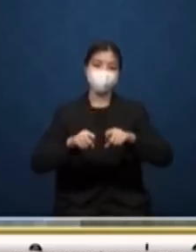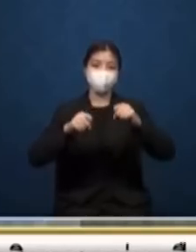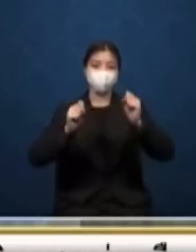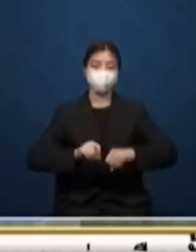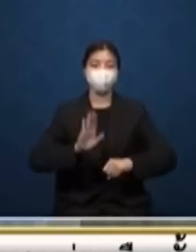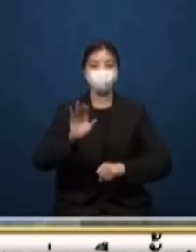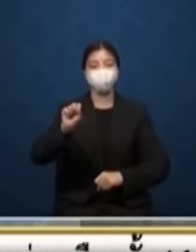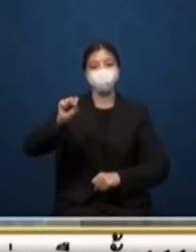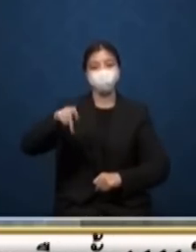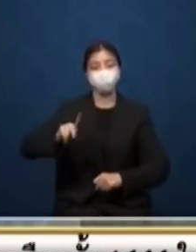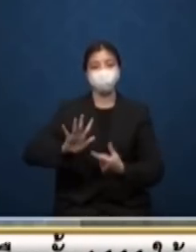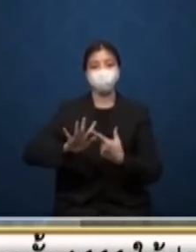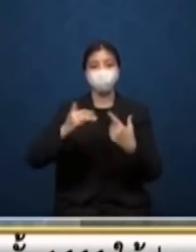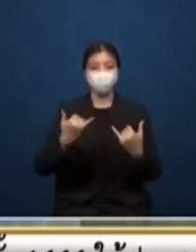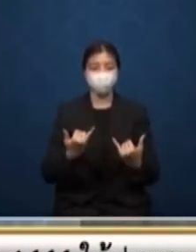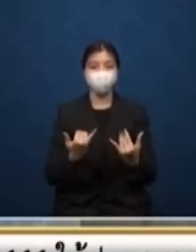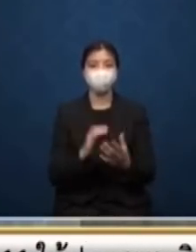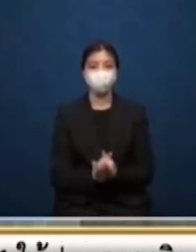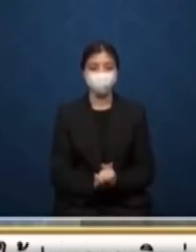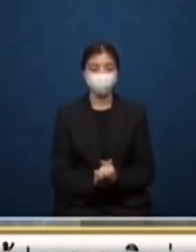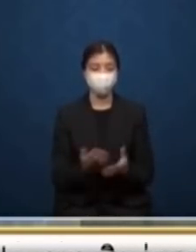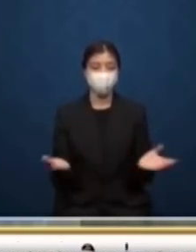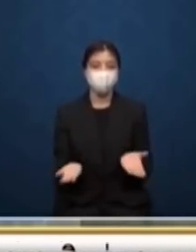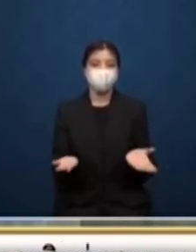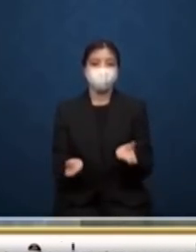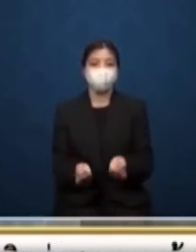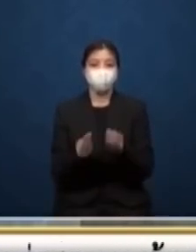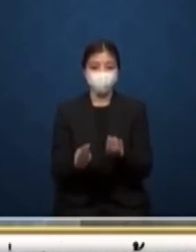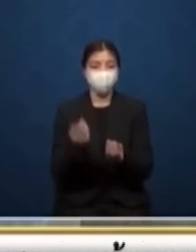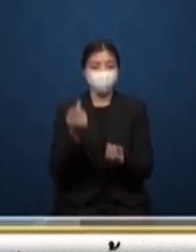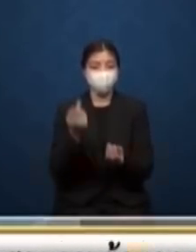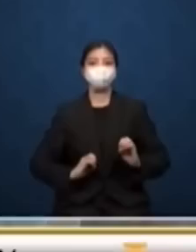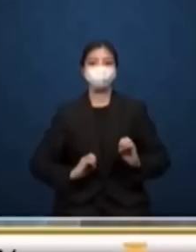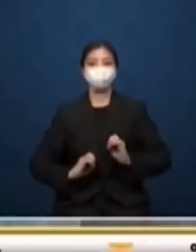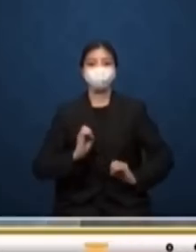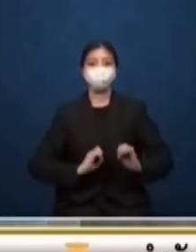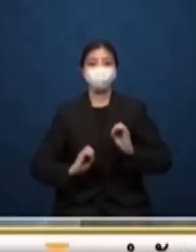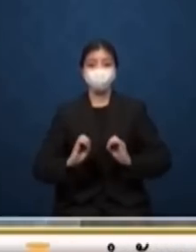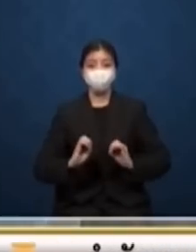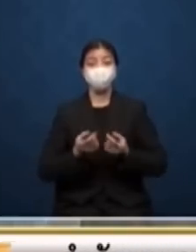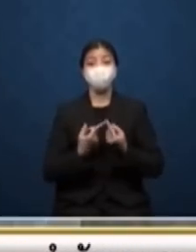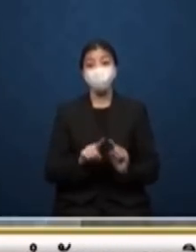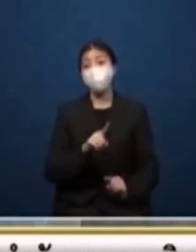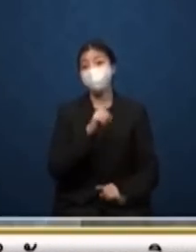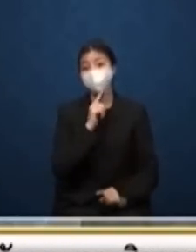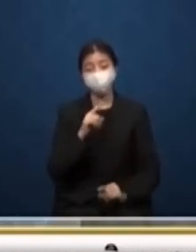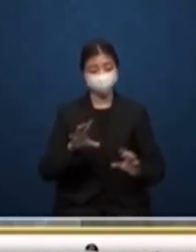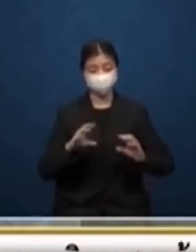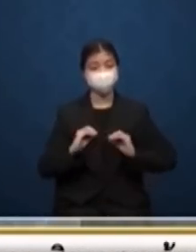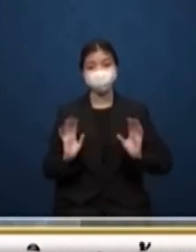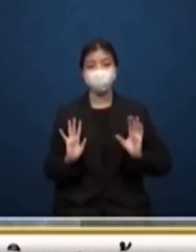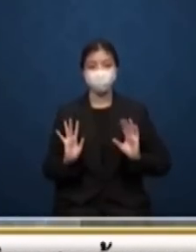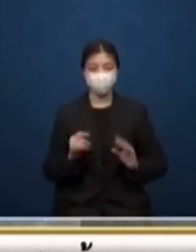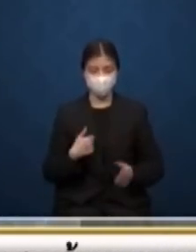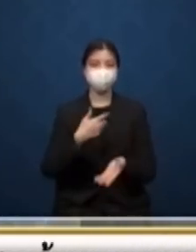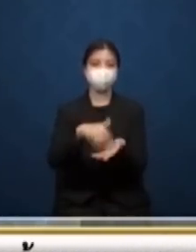ได้เป็นไม่ใช่ความผิดของผมอย่ามาโทษผม ใช่อ ยู่เป็น แค่ไหน ไม่ใช่คือ ไม่แต่ เพราะ